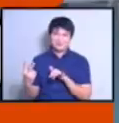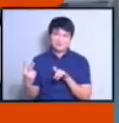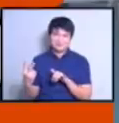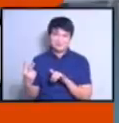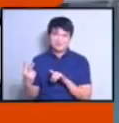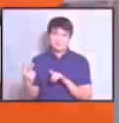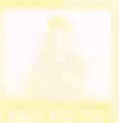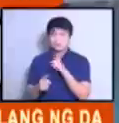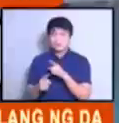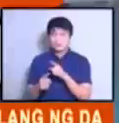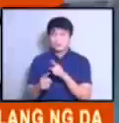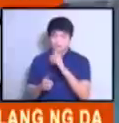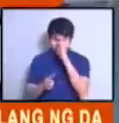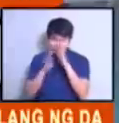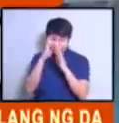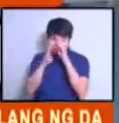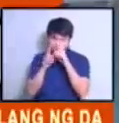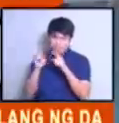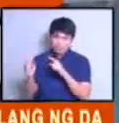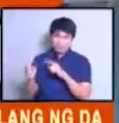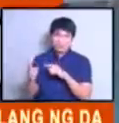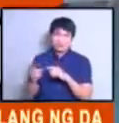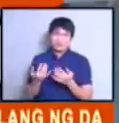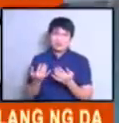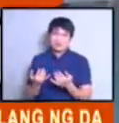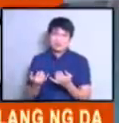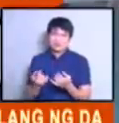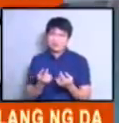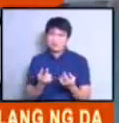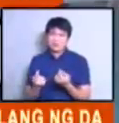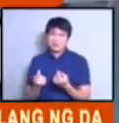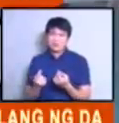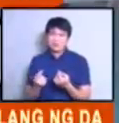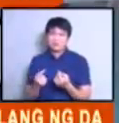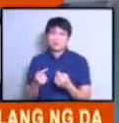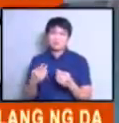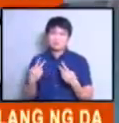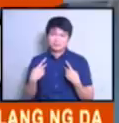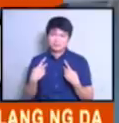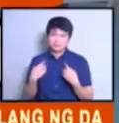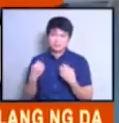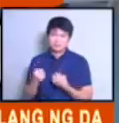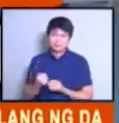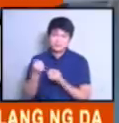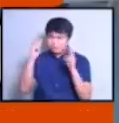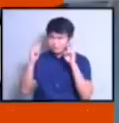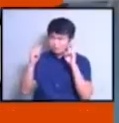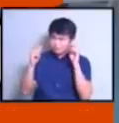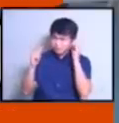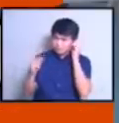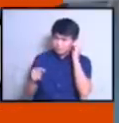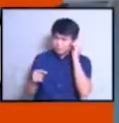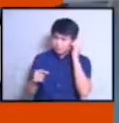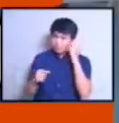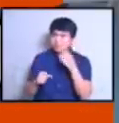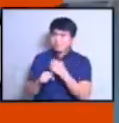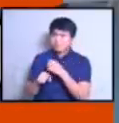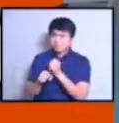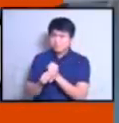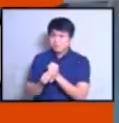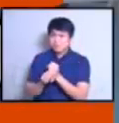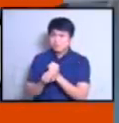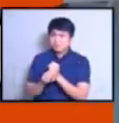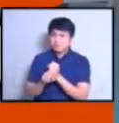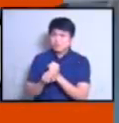Ah, yung original. Ganito na lang gawin natin, sir. Okay. May suggestion ako, Sir Jomari, Sir Vic. Mag-compose na lang kayo ng